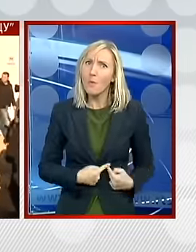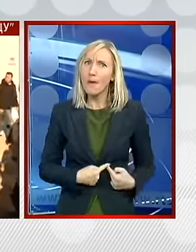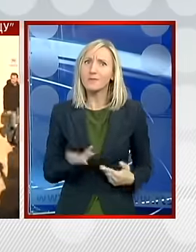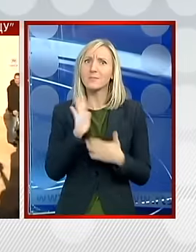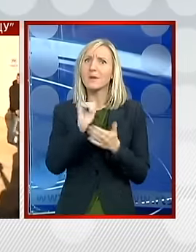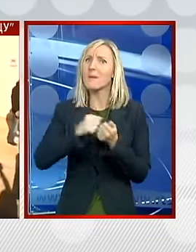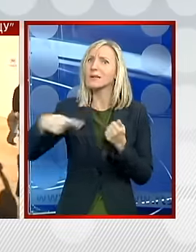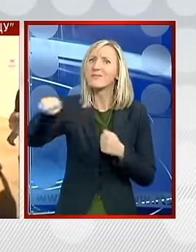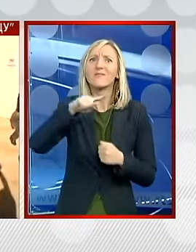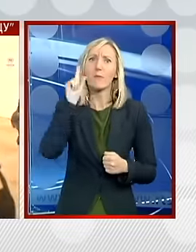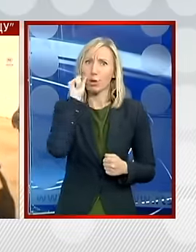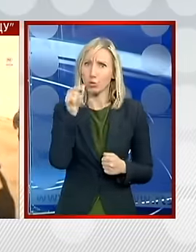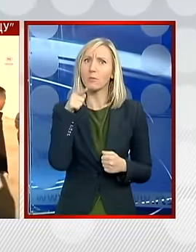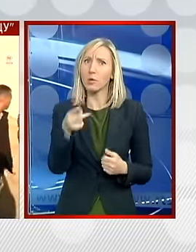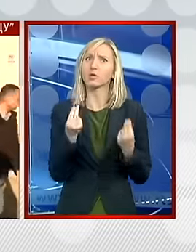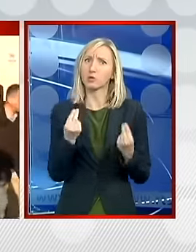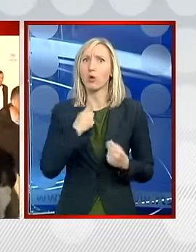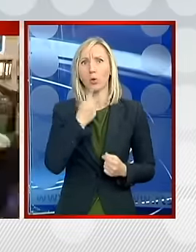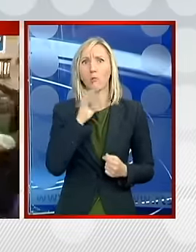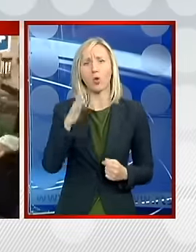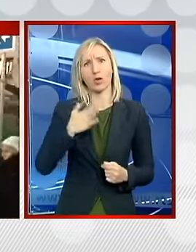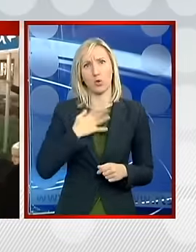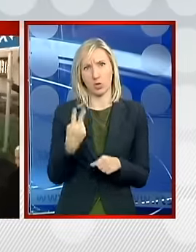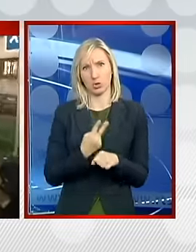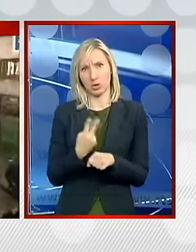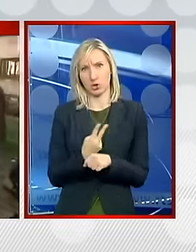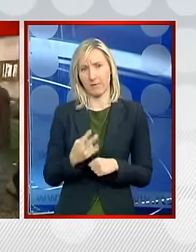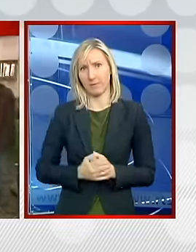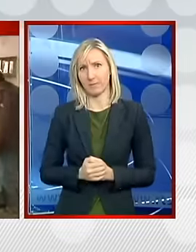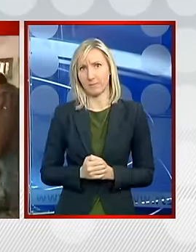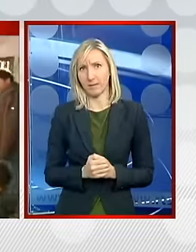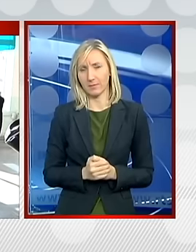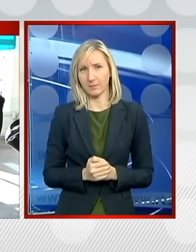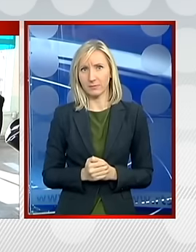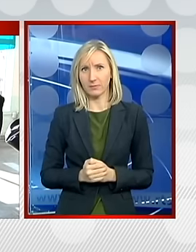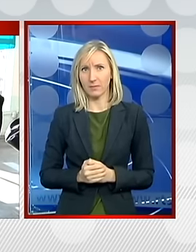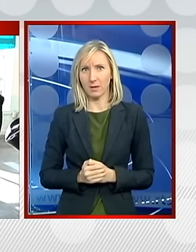ljudima, što će dobro govoriti o našoj zemlji.